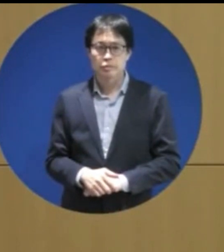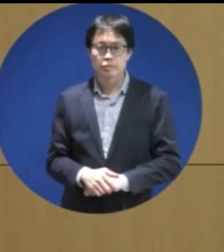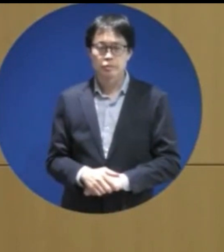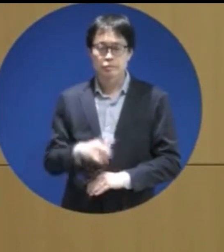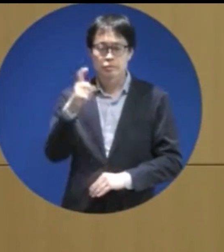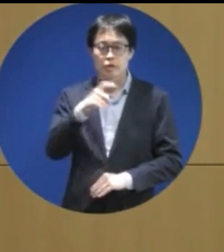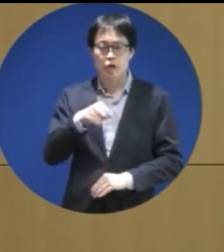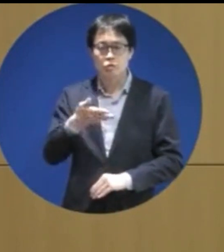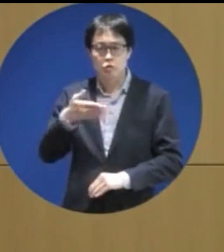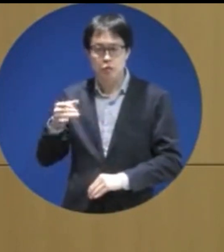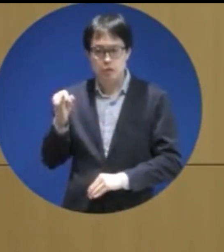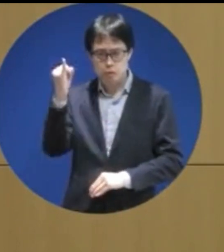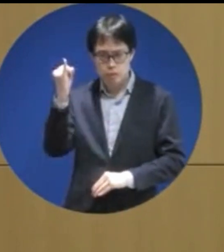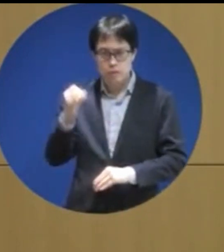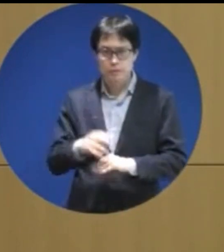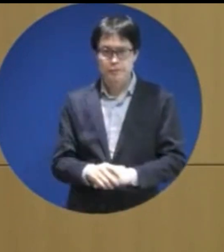5番桑水流議員、